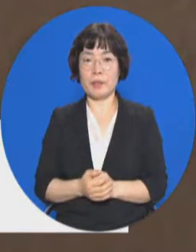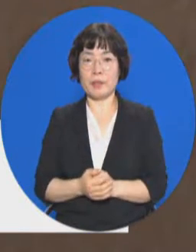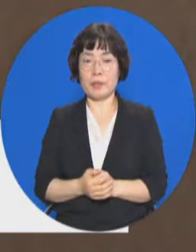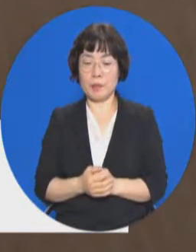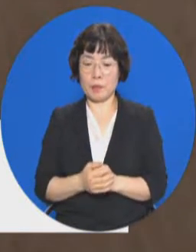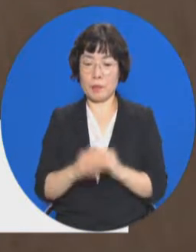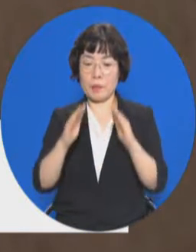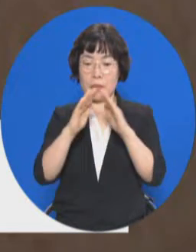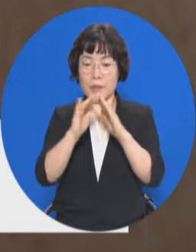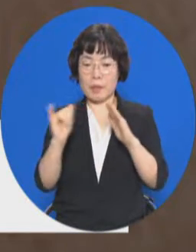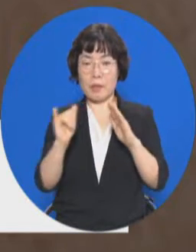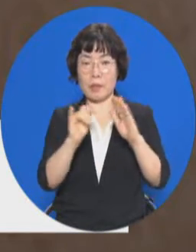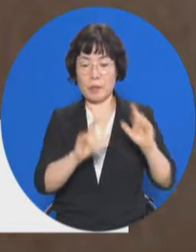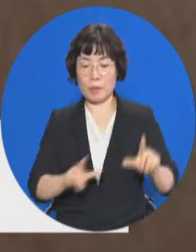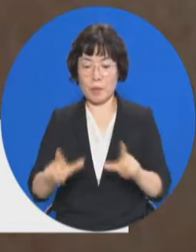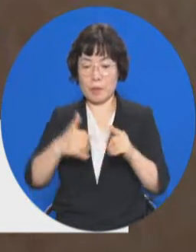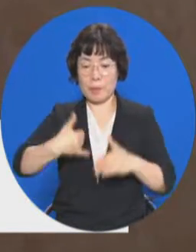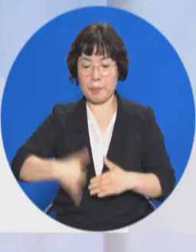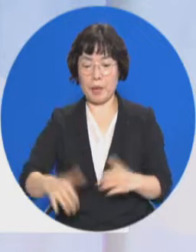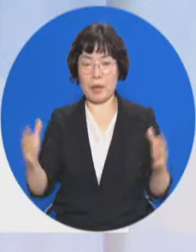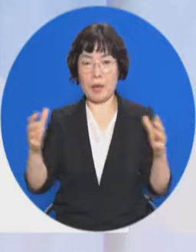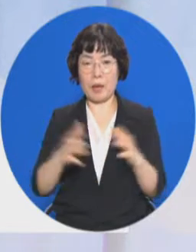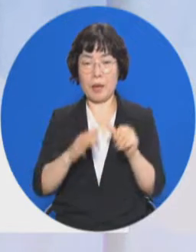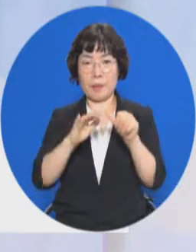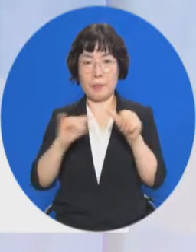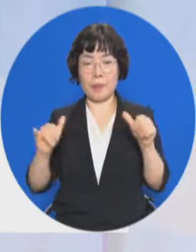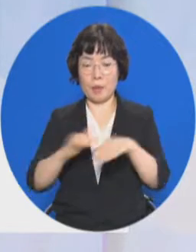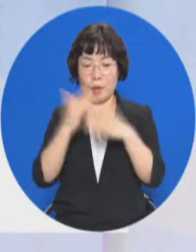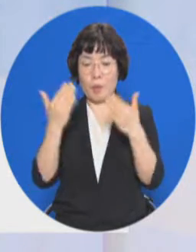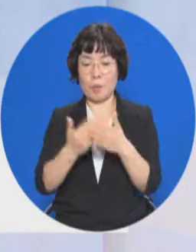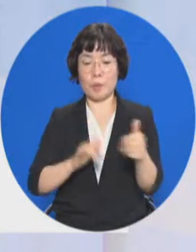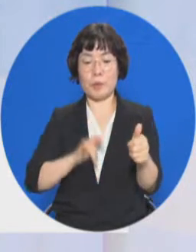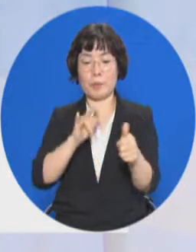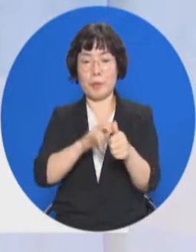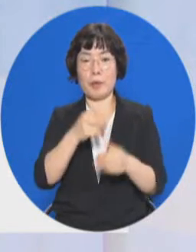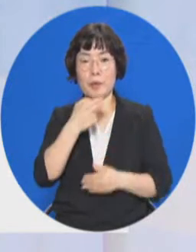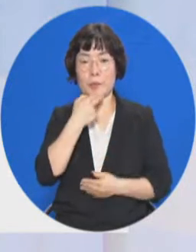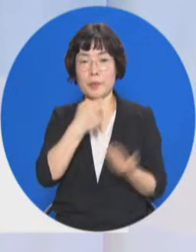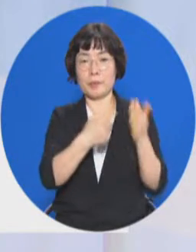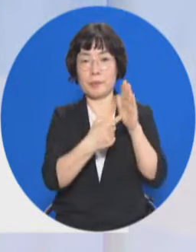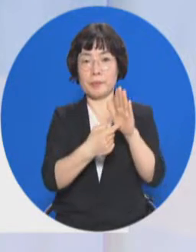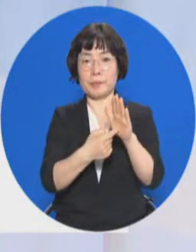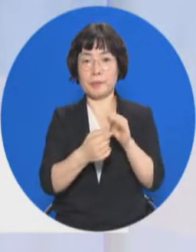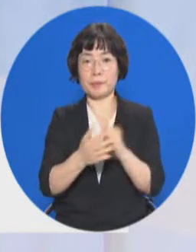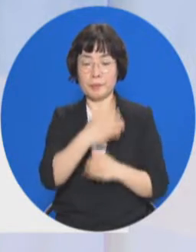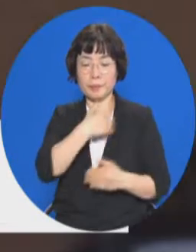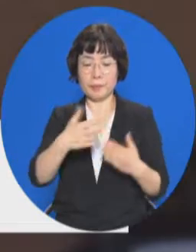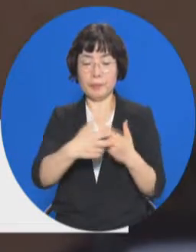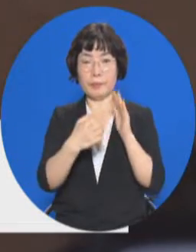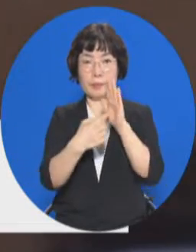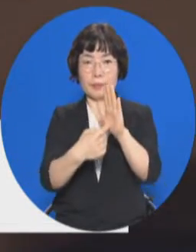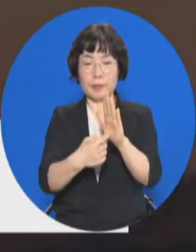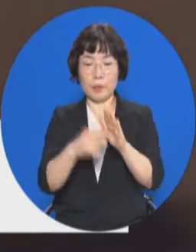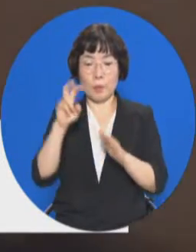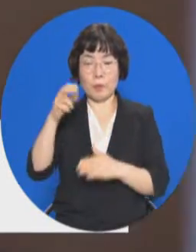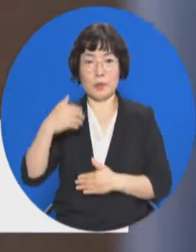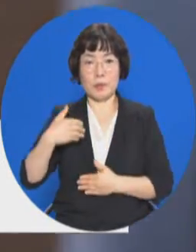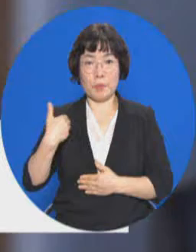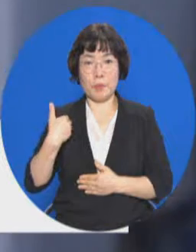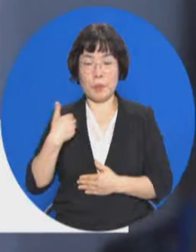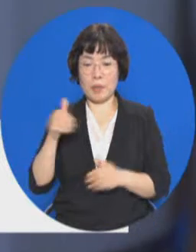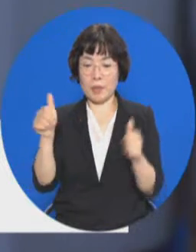또 이들과 함께 생활한 자녀 등 나머지 가족 5명도 음성 판정을 받았습니다. 보건소 측은 만일의 사태에